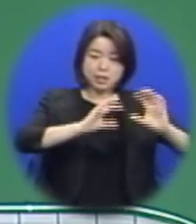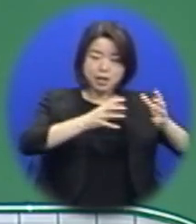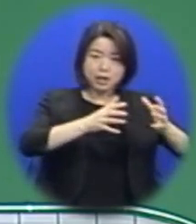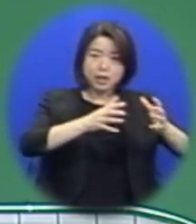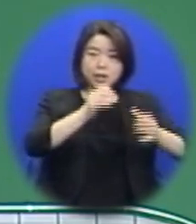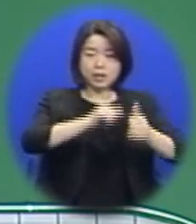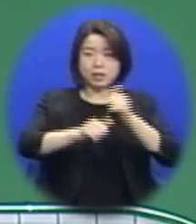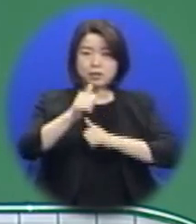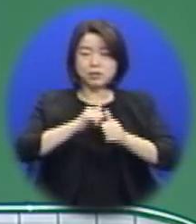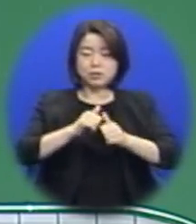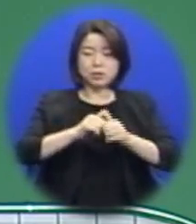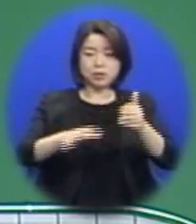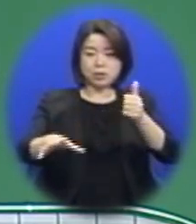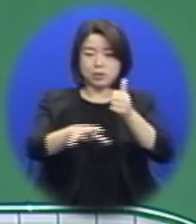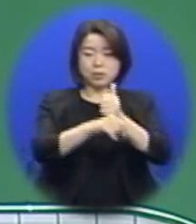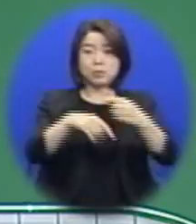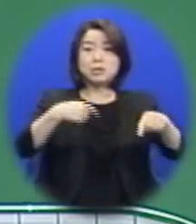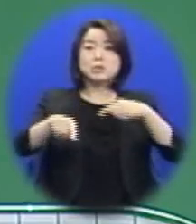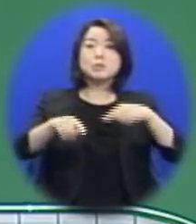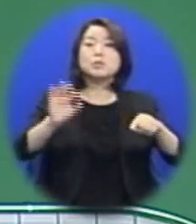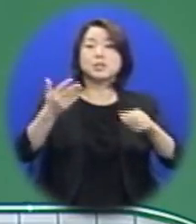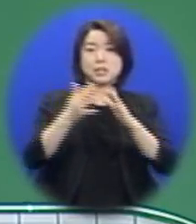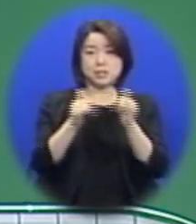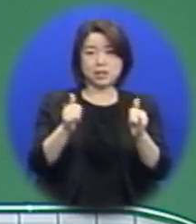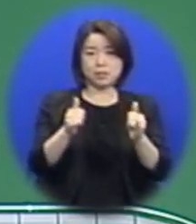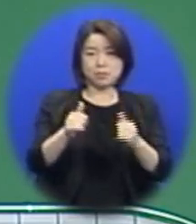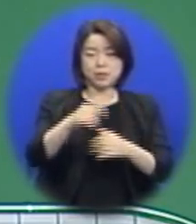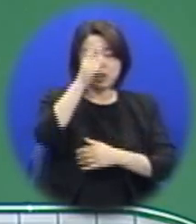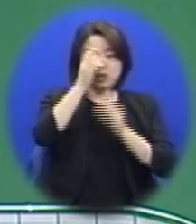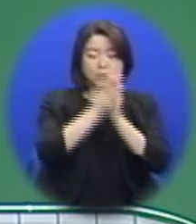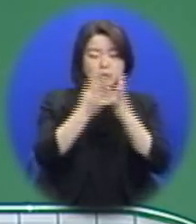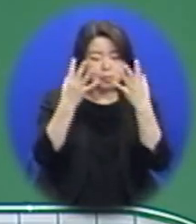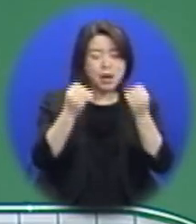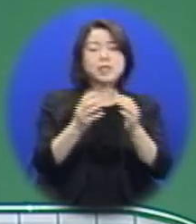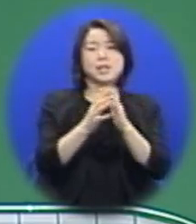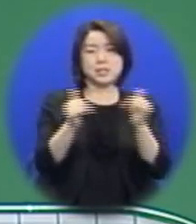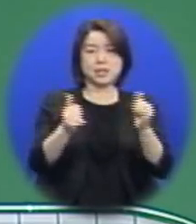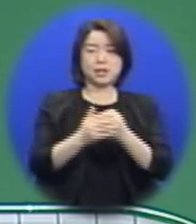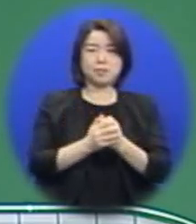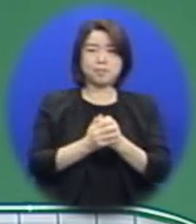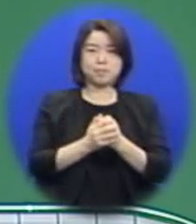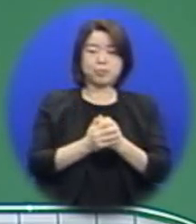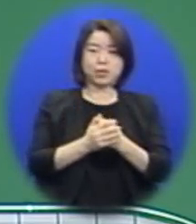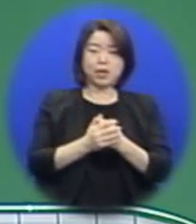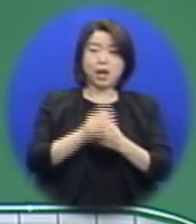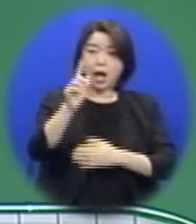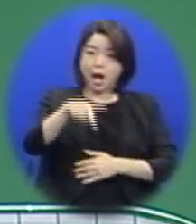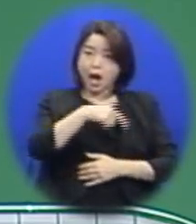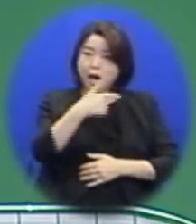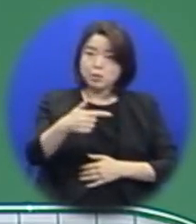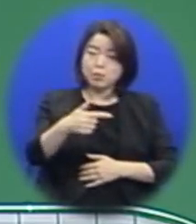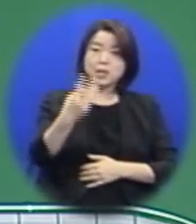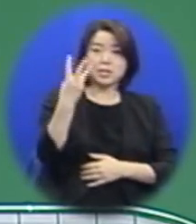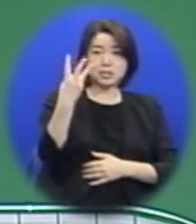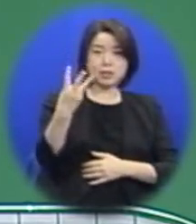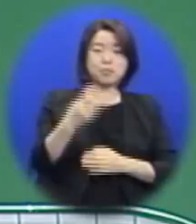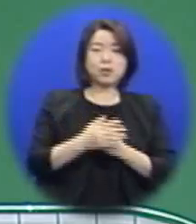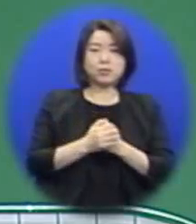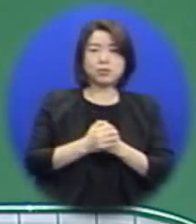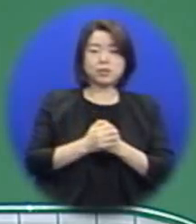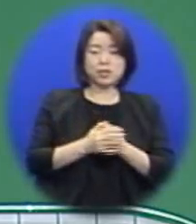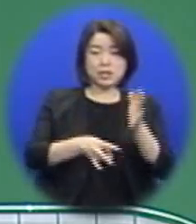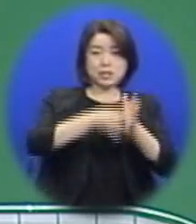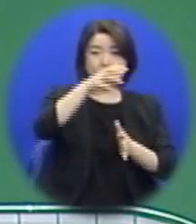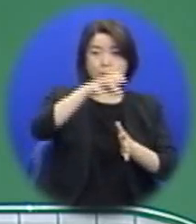사람. 그는 기도 많이 하는 사람이었어요. 하루에 세 번